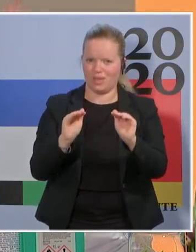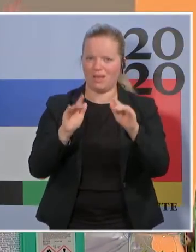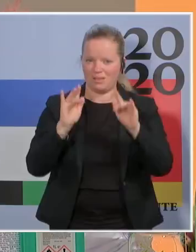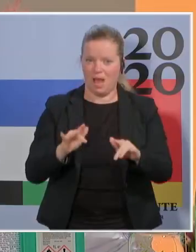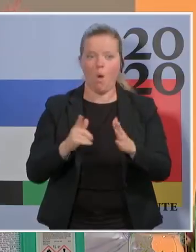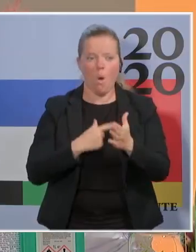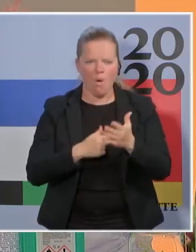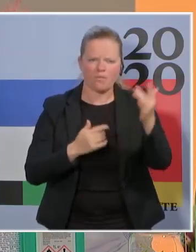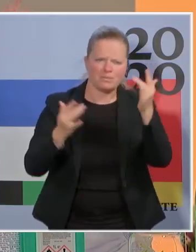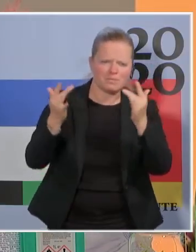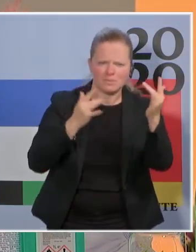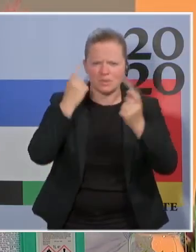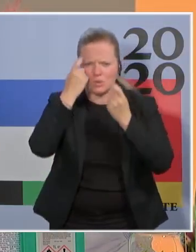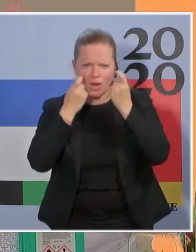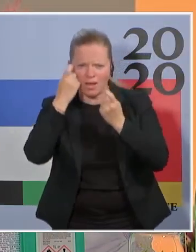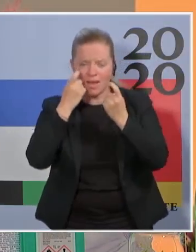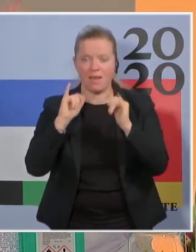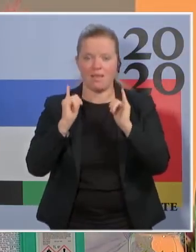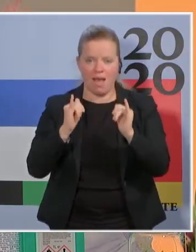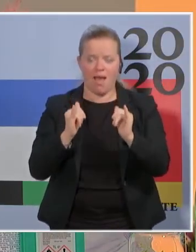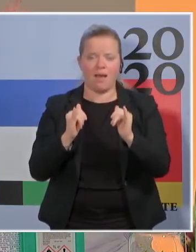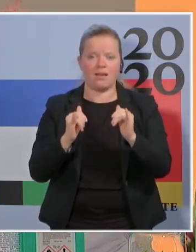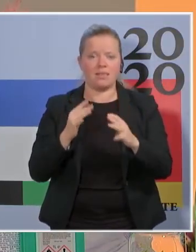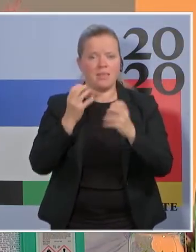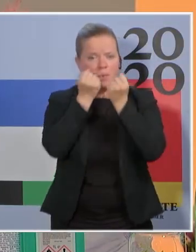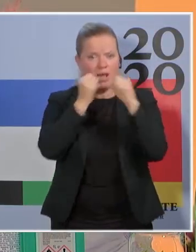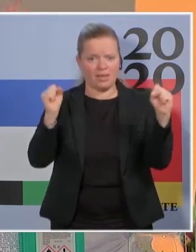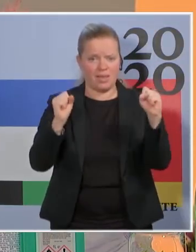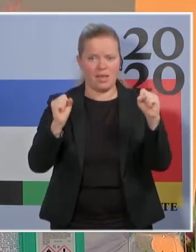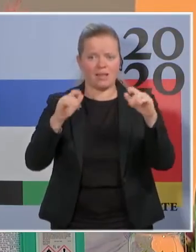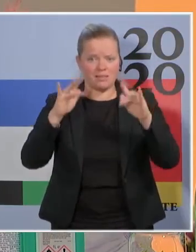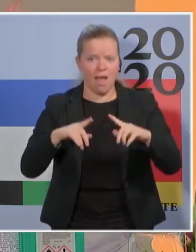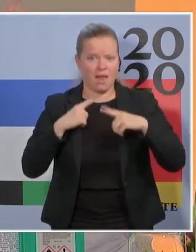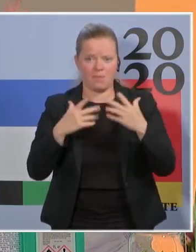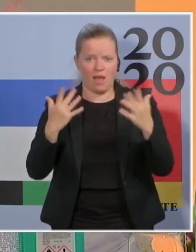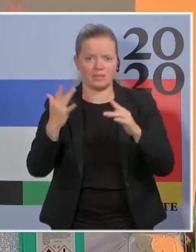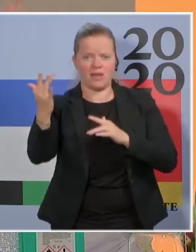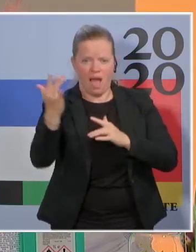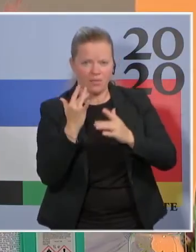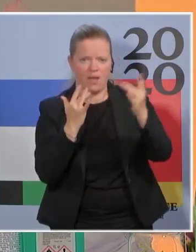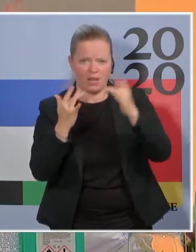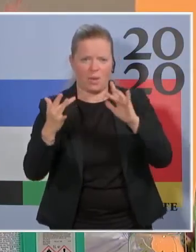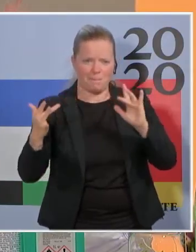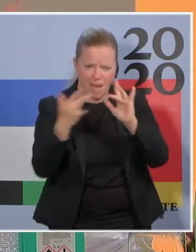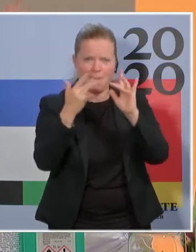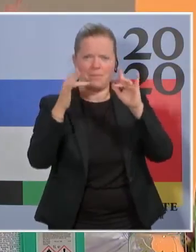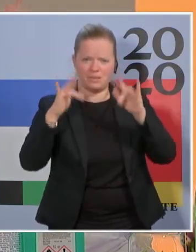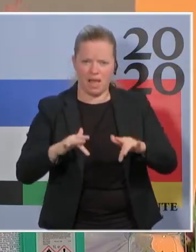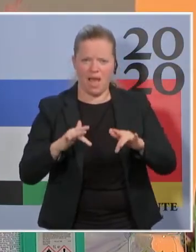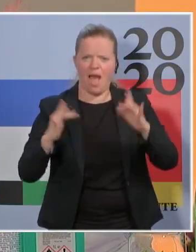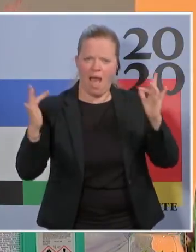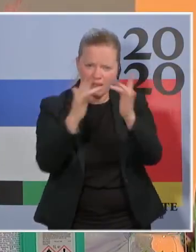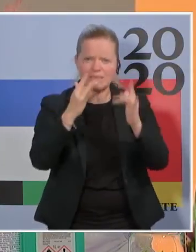Ja, unsere Demokratie ist Anfeindungen ausgesetzt, Angriffen ausgesetzt, durch